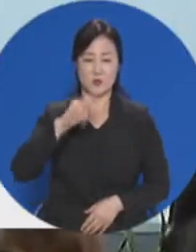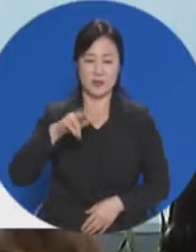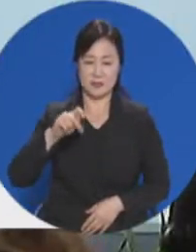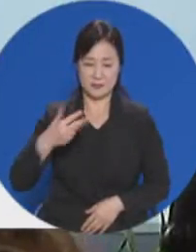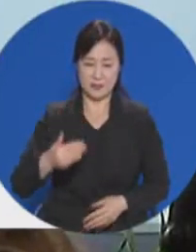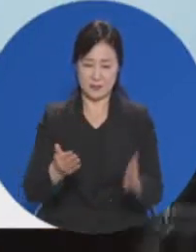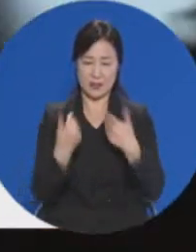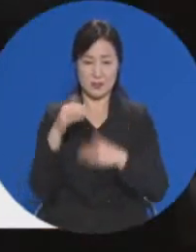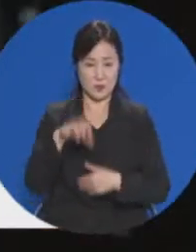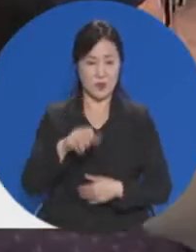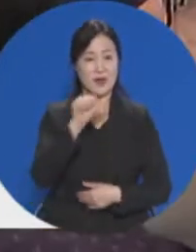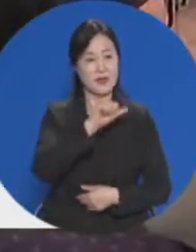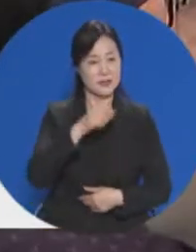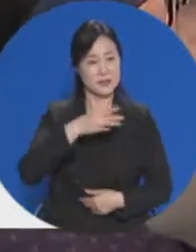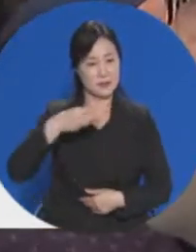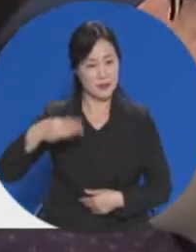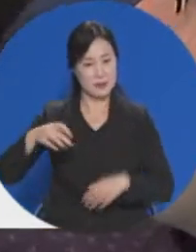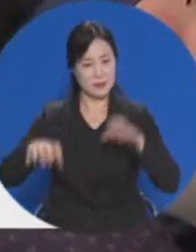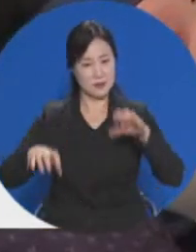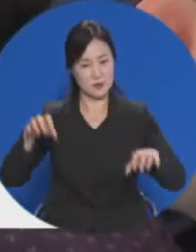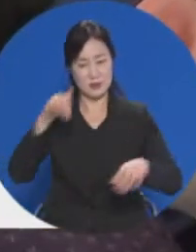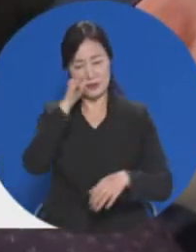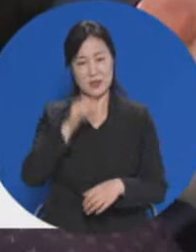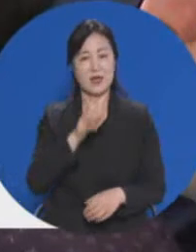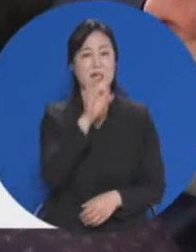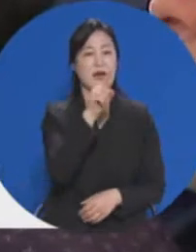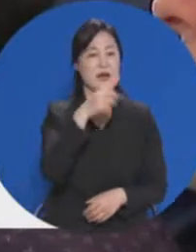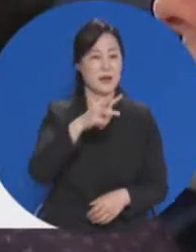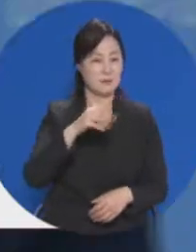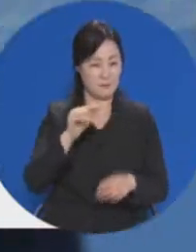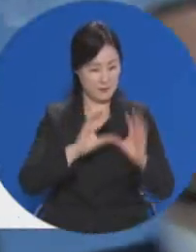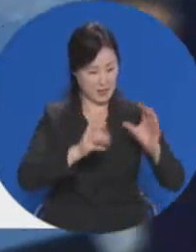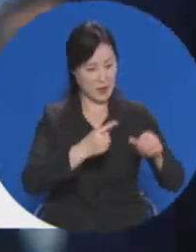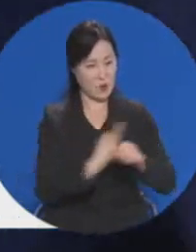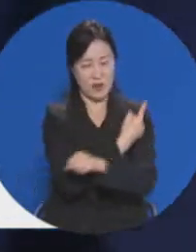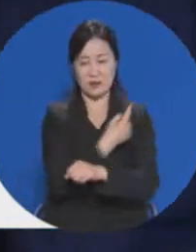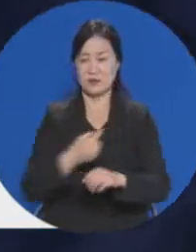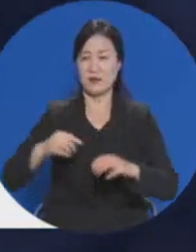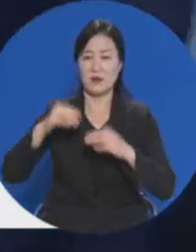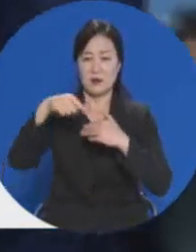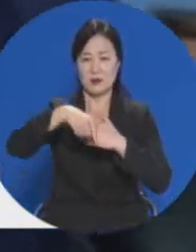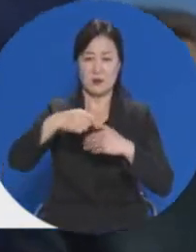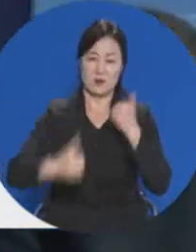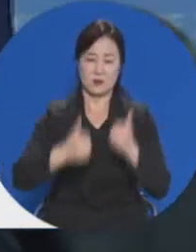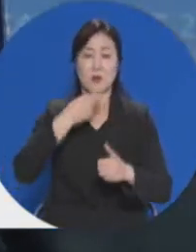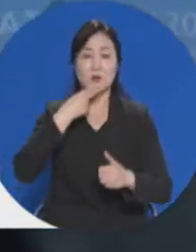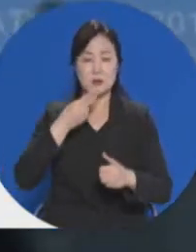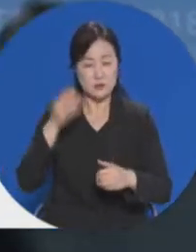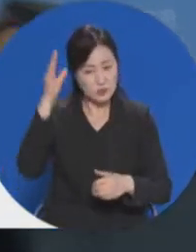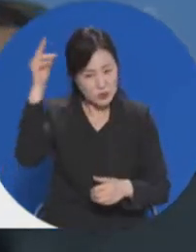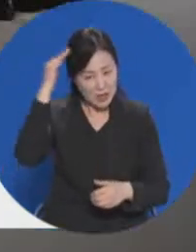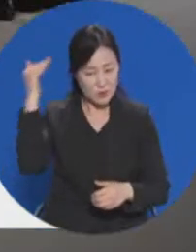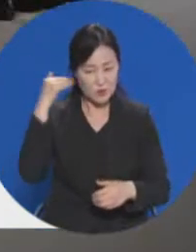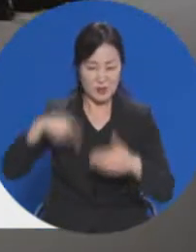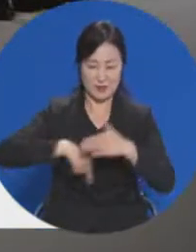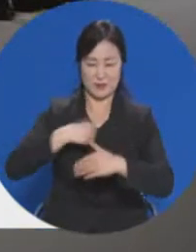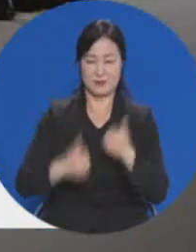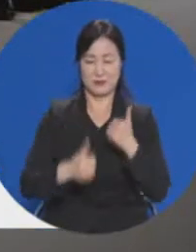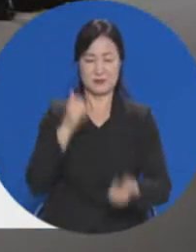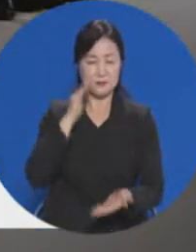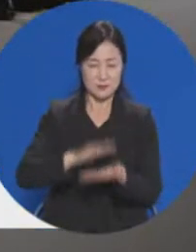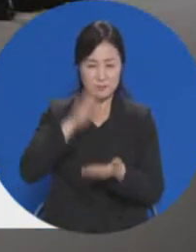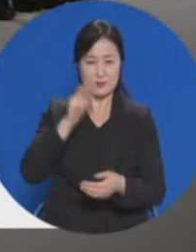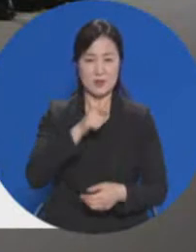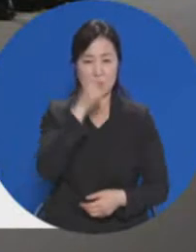지역으로 좁혀져 아랍에미리트 외에는 아직 경쟁자가 없지만 국내 경쟁이 치열할 것으로 보입니다. 여수뿐